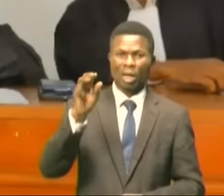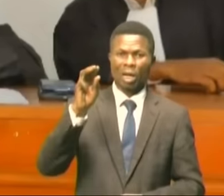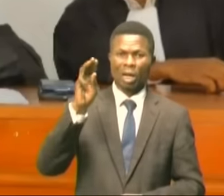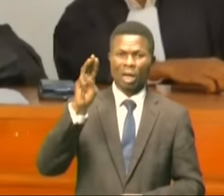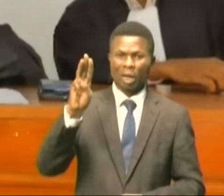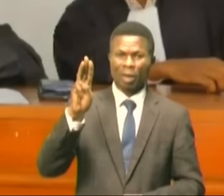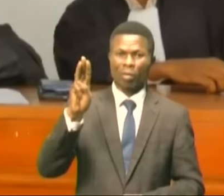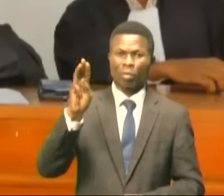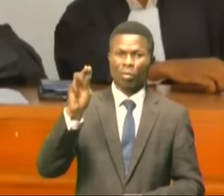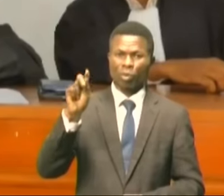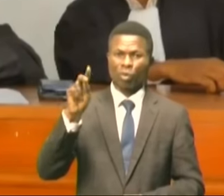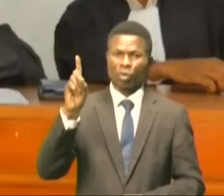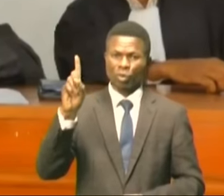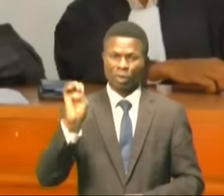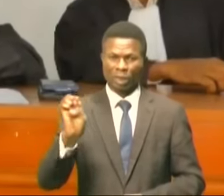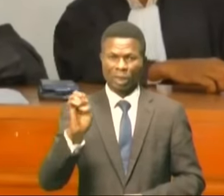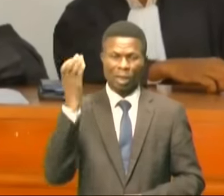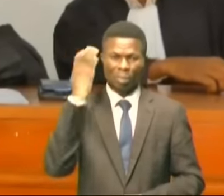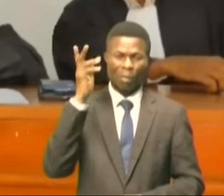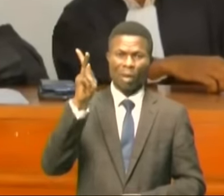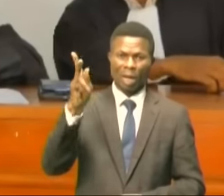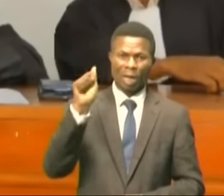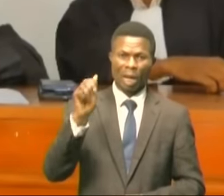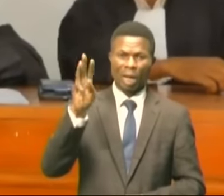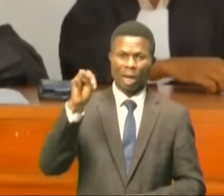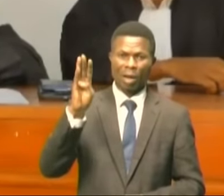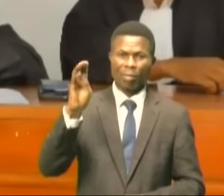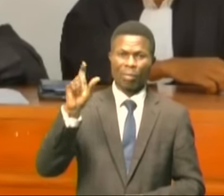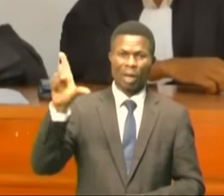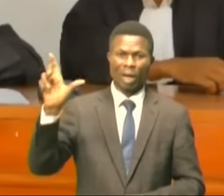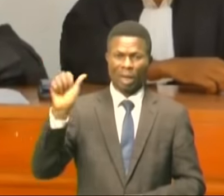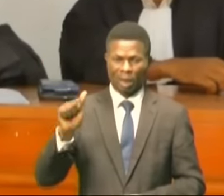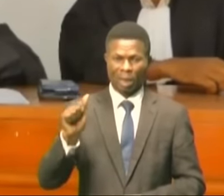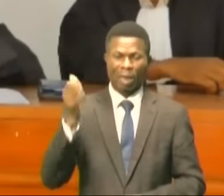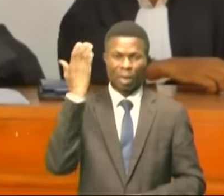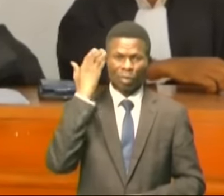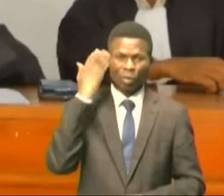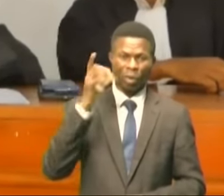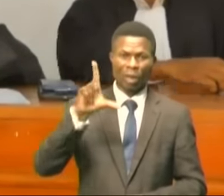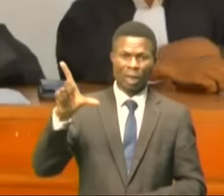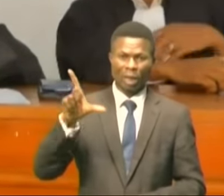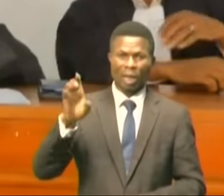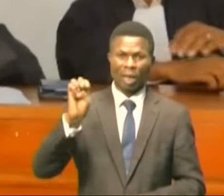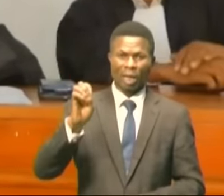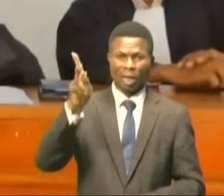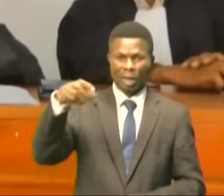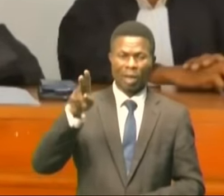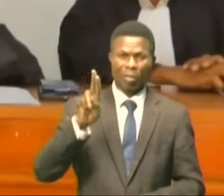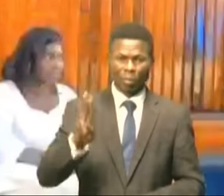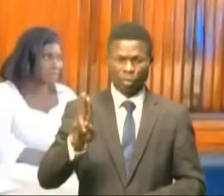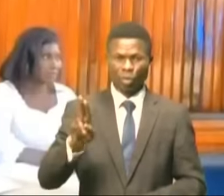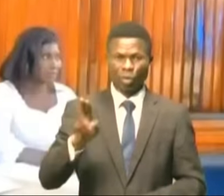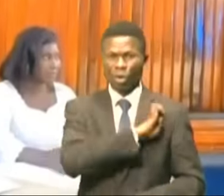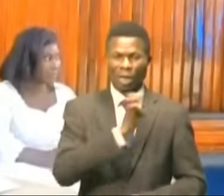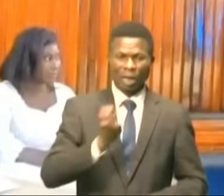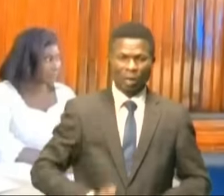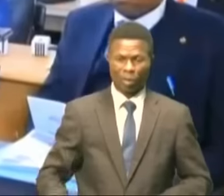Eli, Monsieur Kambale Kambalou Mepius et Monsieur Leku Apuabo Emmanuel. D'un côté,